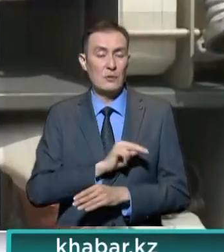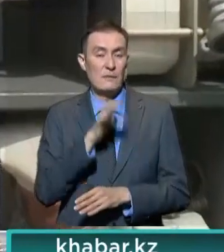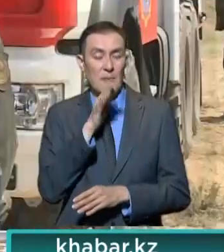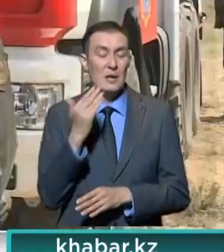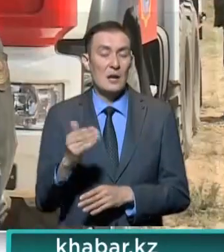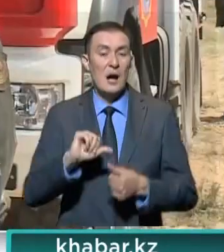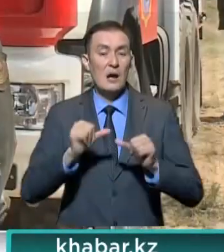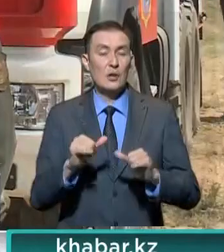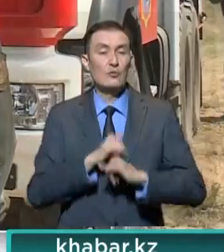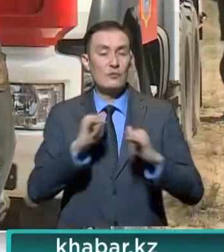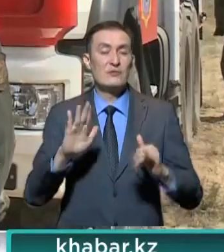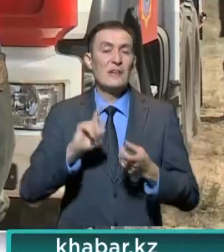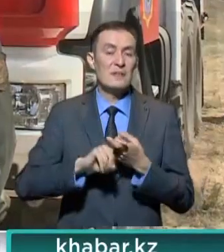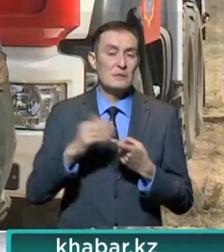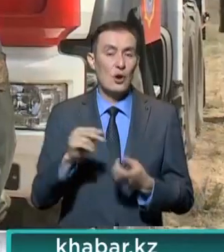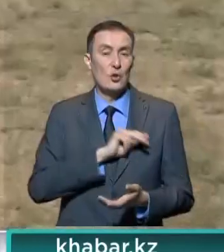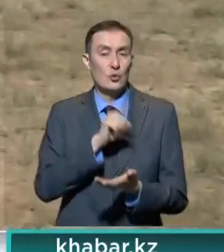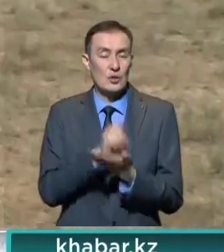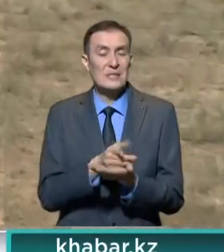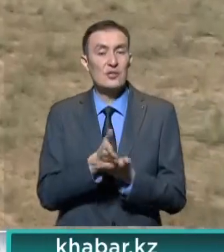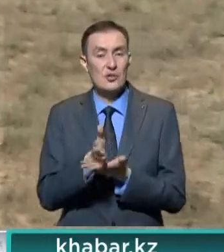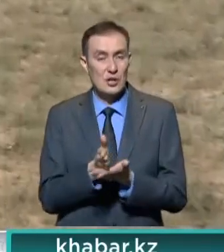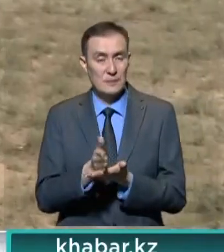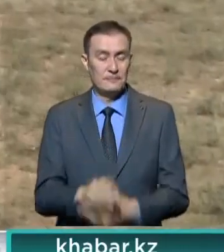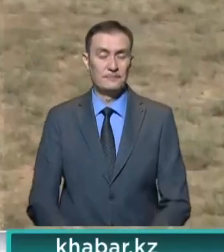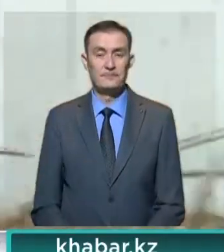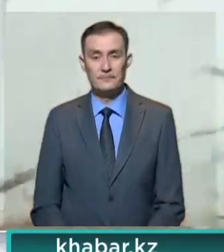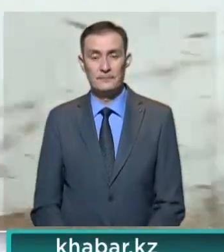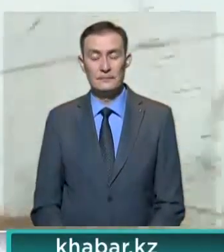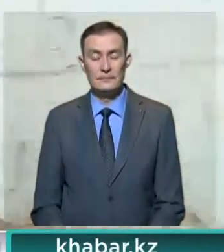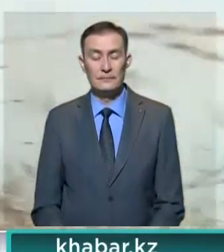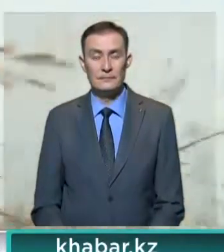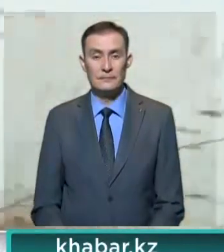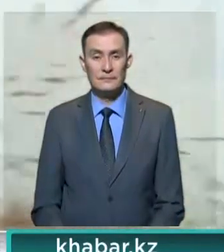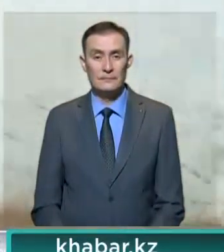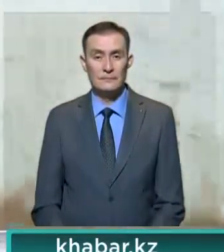образом, их оклад вырастет в зависимости от должности и стажа. Ратмир Аубакир, Тохтар Терлекбаев, Хабар.